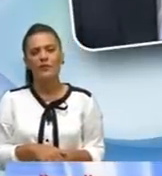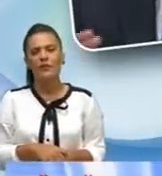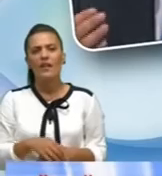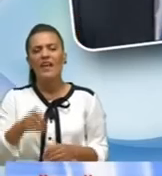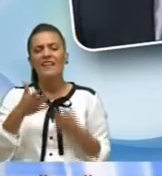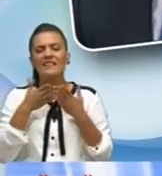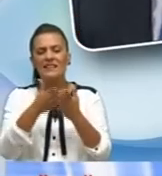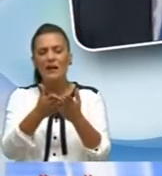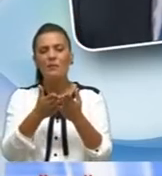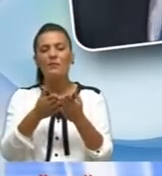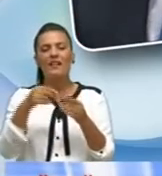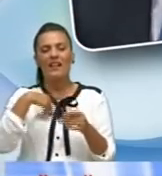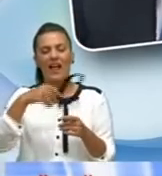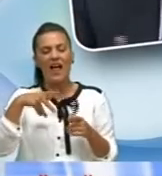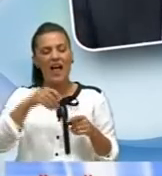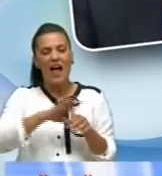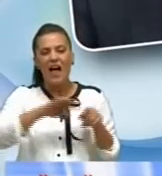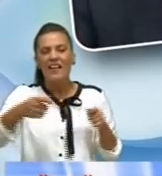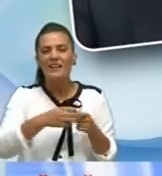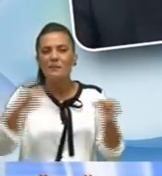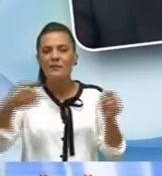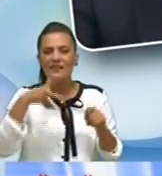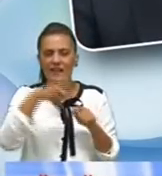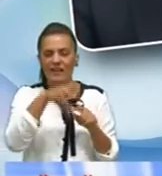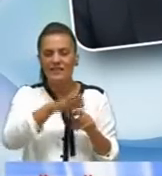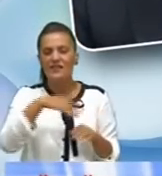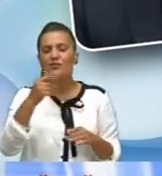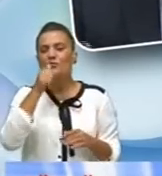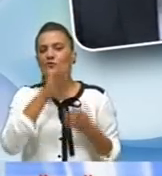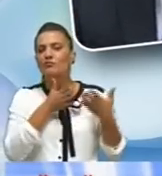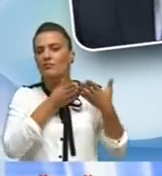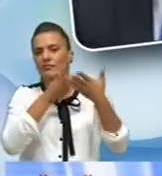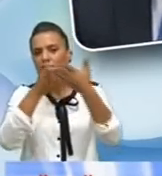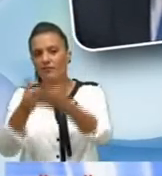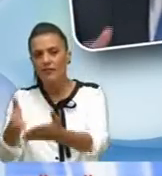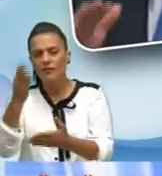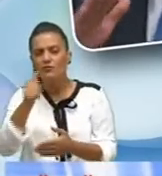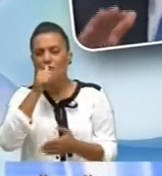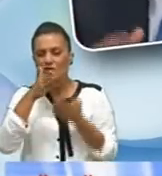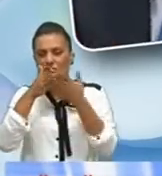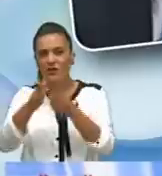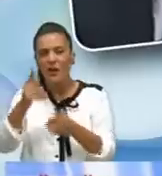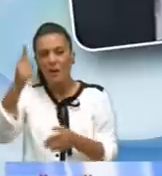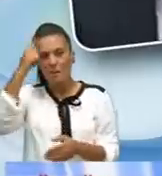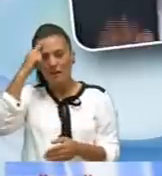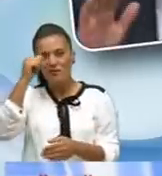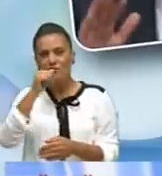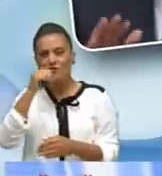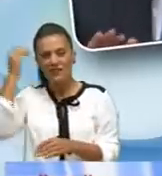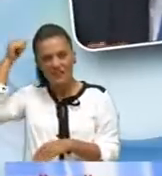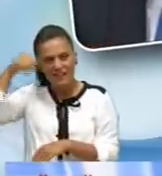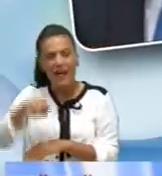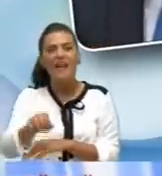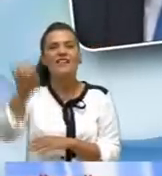işte geminin halatları kesilir, kızakta suya doğru kayar. Suya indikten sonra da bir kere başını suya